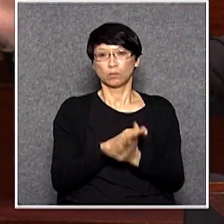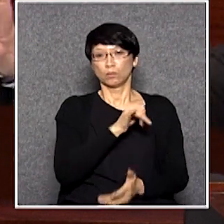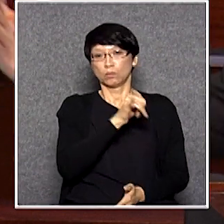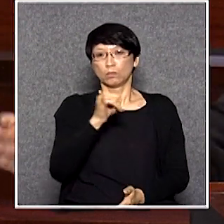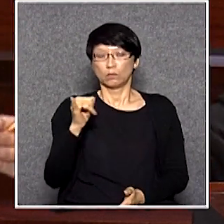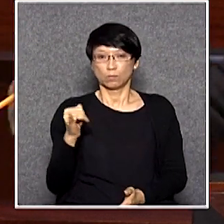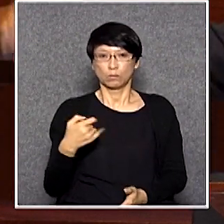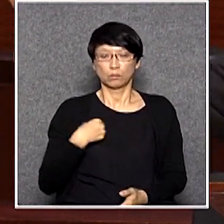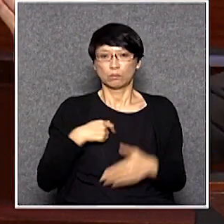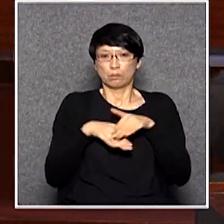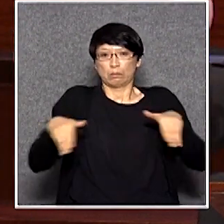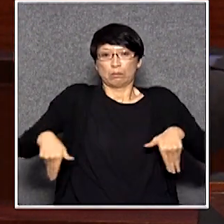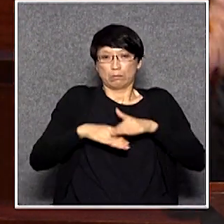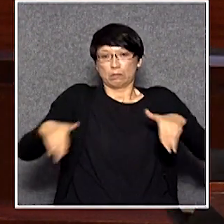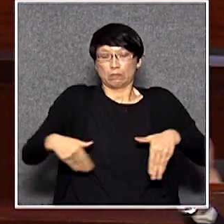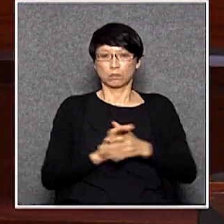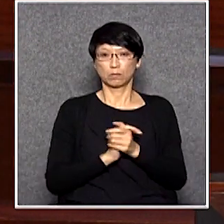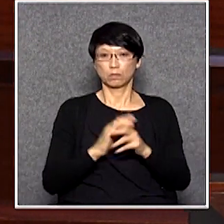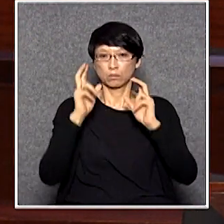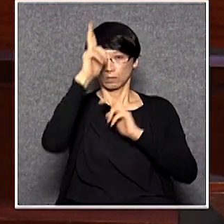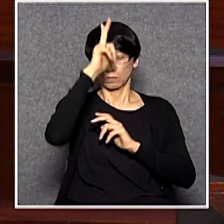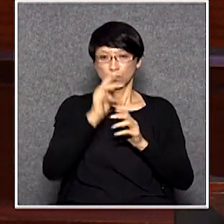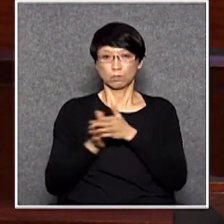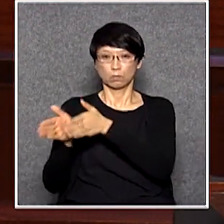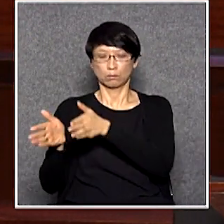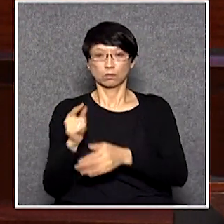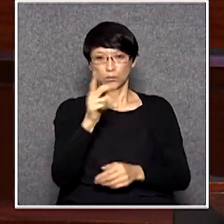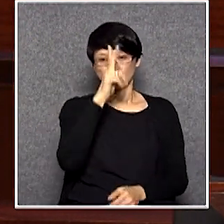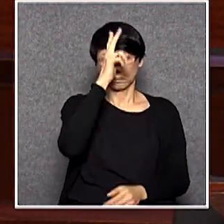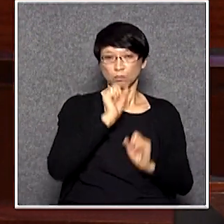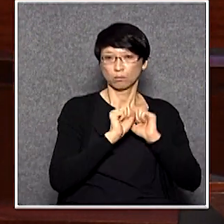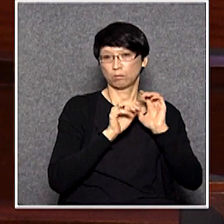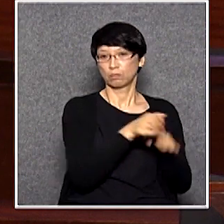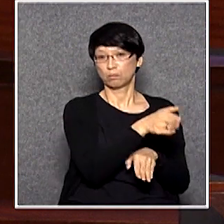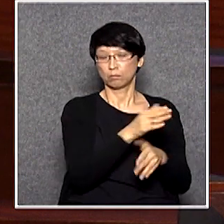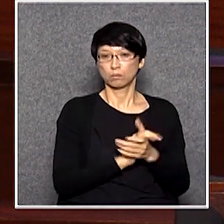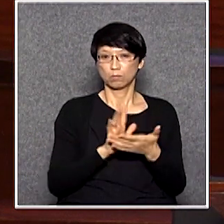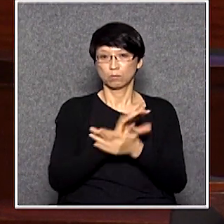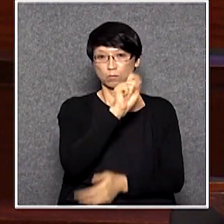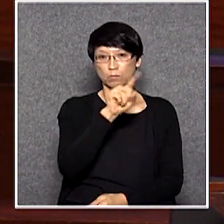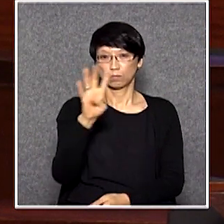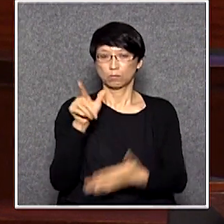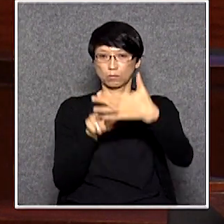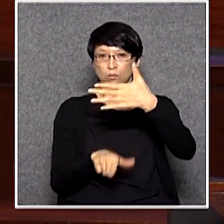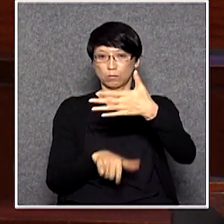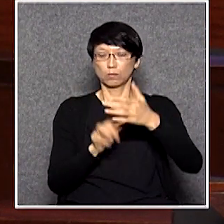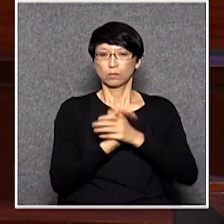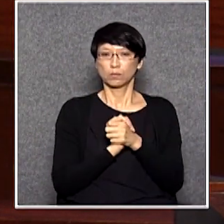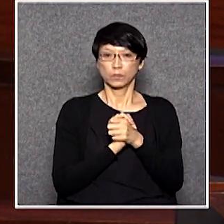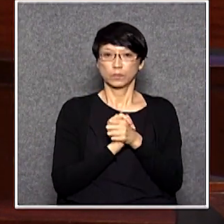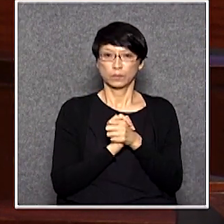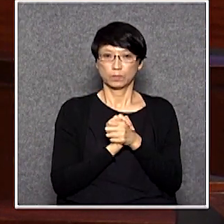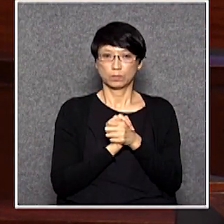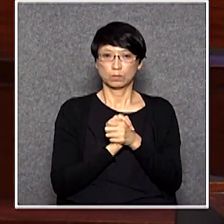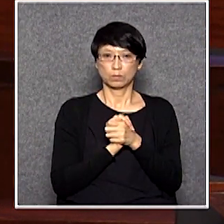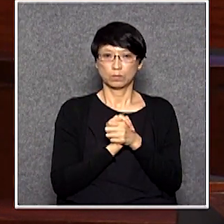府和港鐵呢就互相推卸責任。到了2014年的5月，喂，那